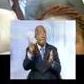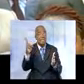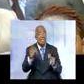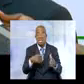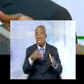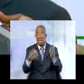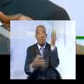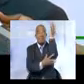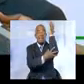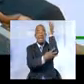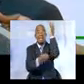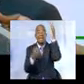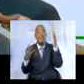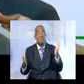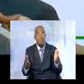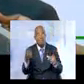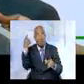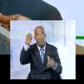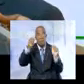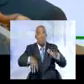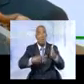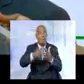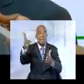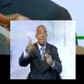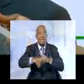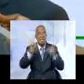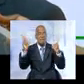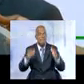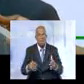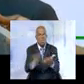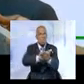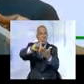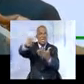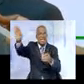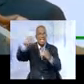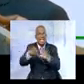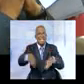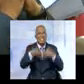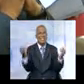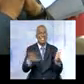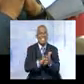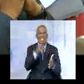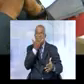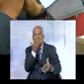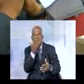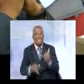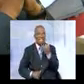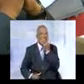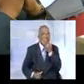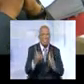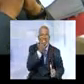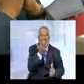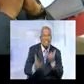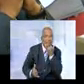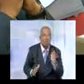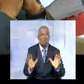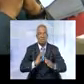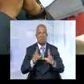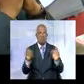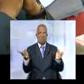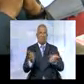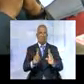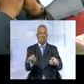gestion immobilière, Vazoumana Doukouré, conseiller spécial du ministre du Logement, de l'Assainissement et de l'Urbanisme. Le